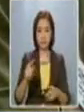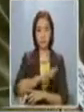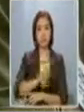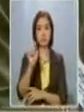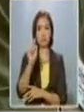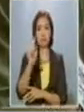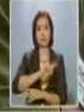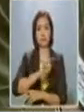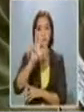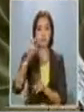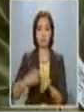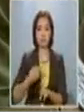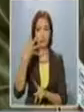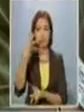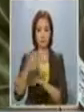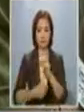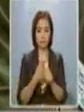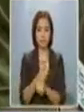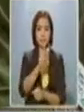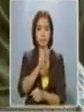3เมษายน2558